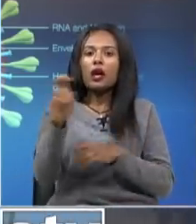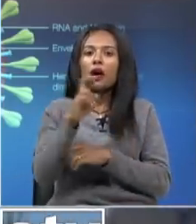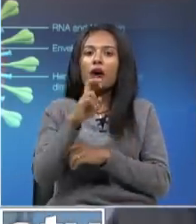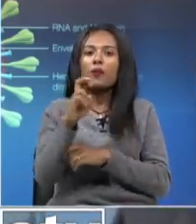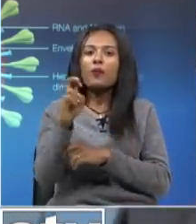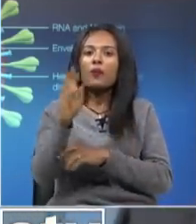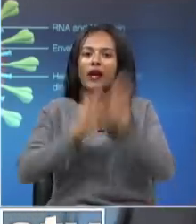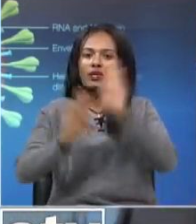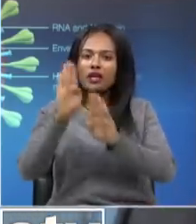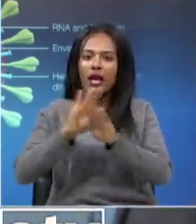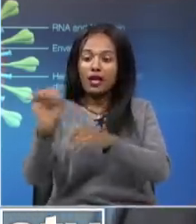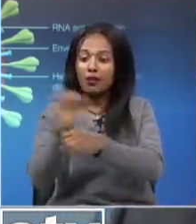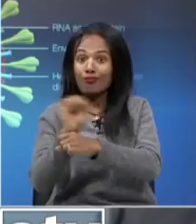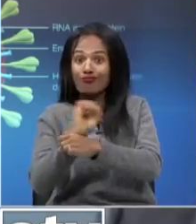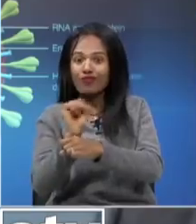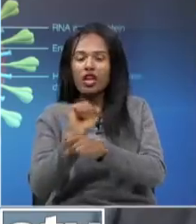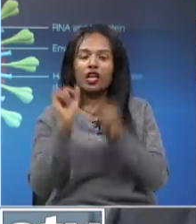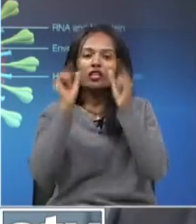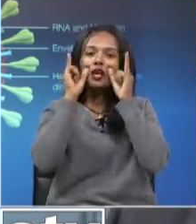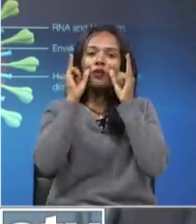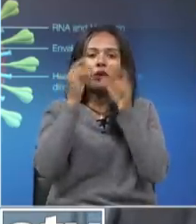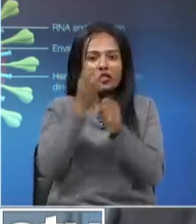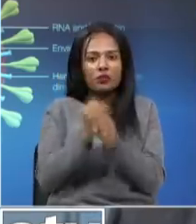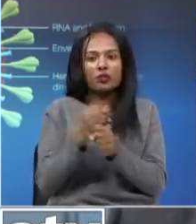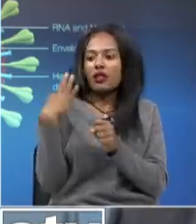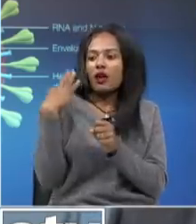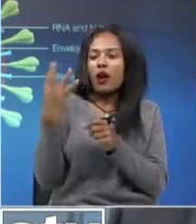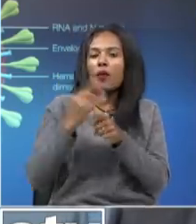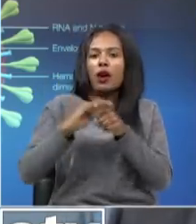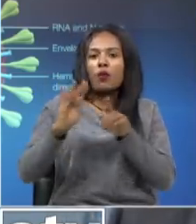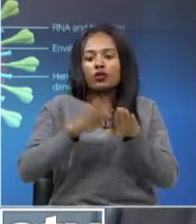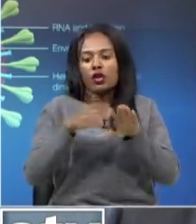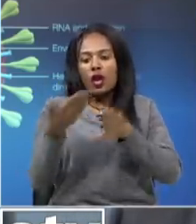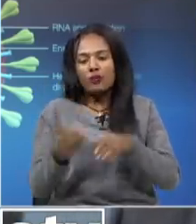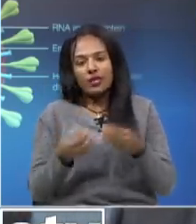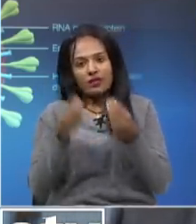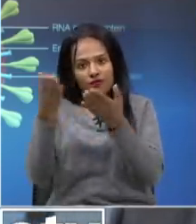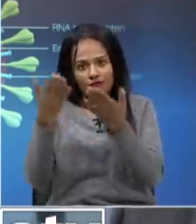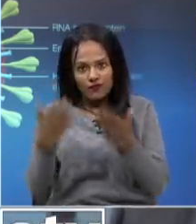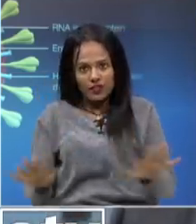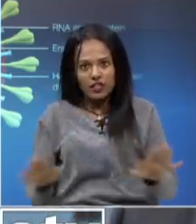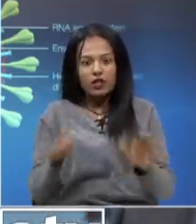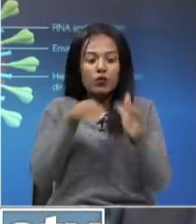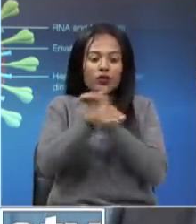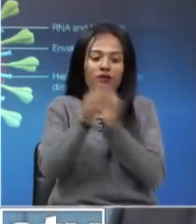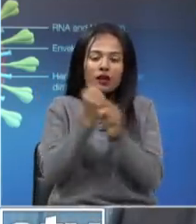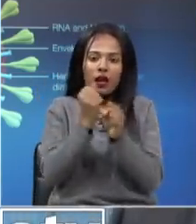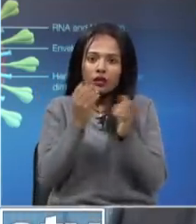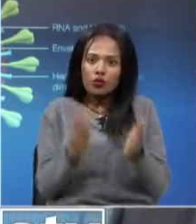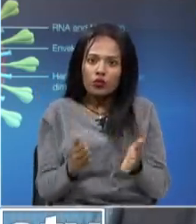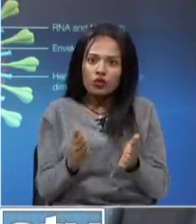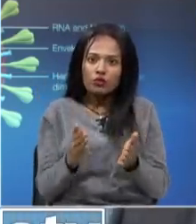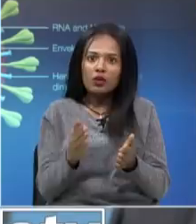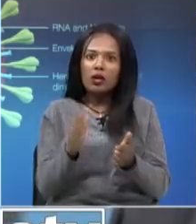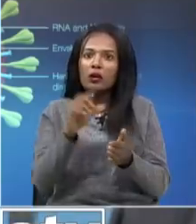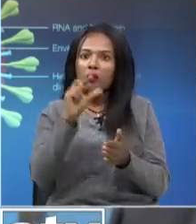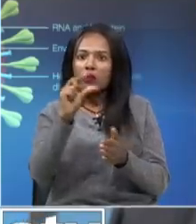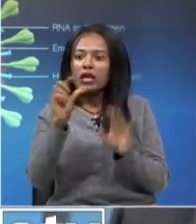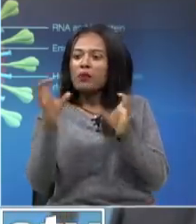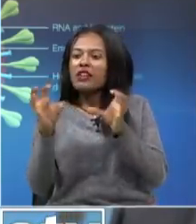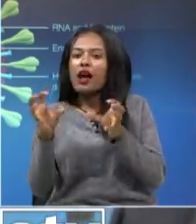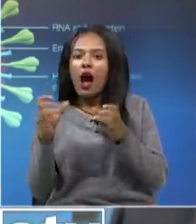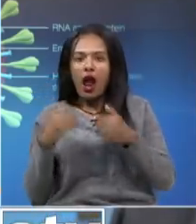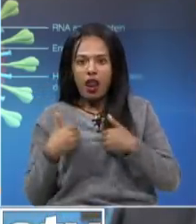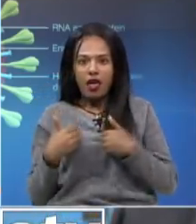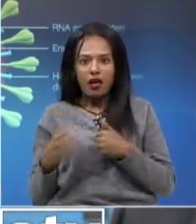ላይ የግንዛቤ ማስጨበጫ ስራ የጤና ባለሙያዎችን ጋብዘን ሰርተናል። እሱ ብቻ አይደለም፣ ለውስጥ ሰራተኞቻችንም ደግሞ ሚኒ ሚዲያ ያለን